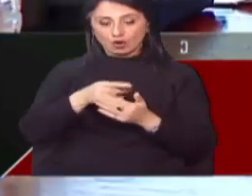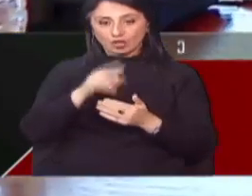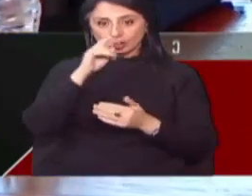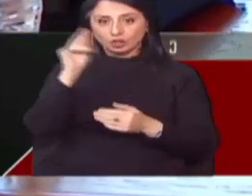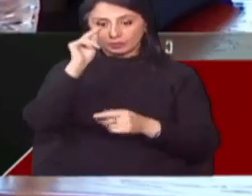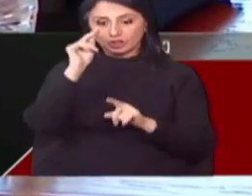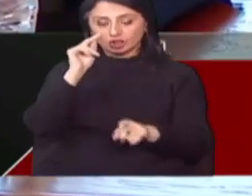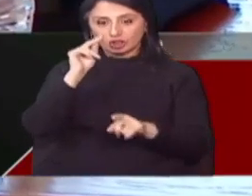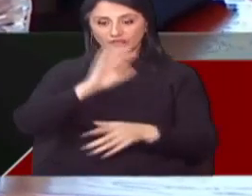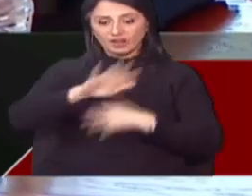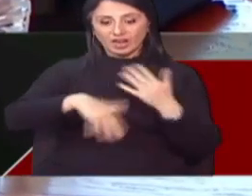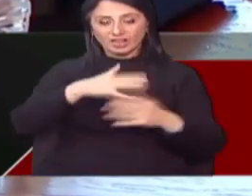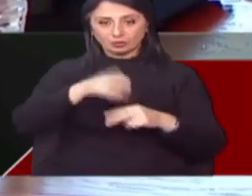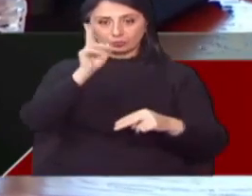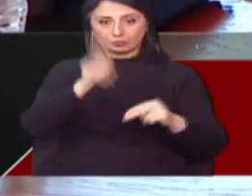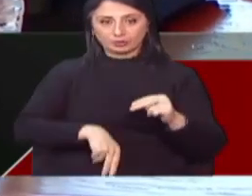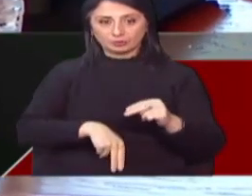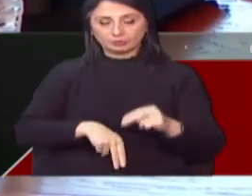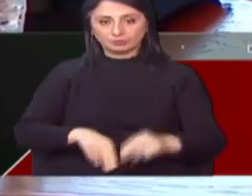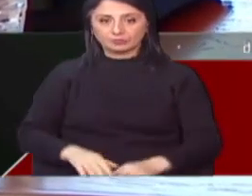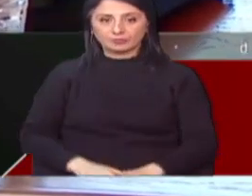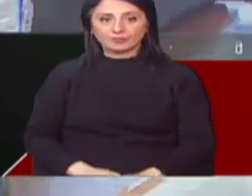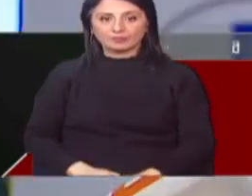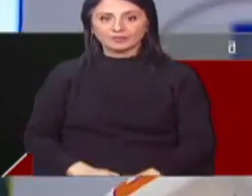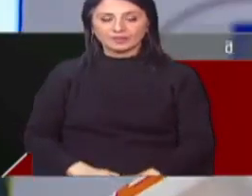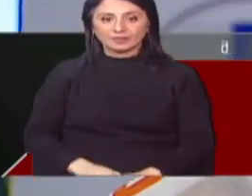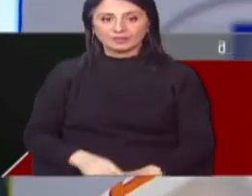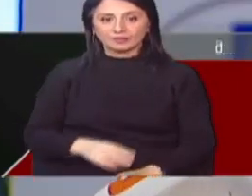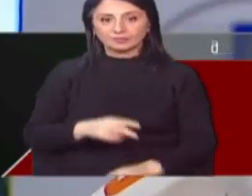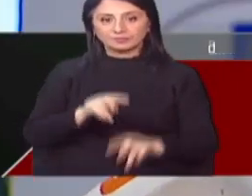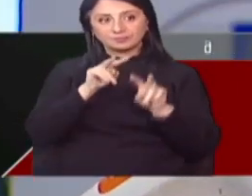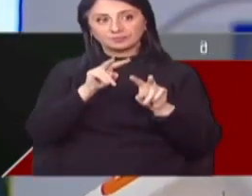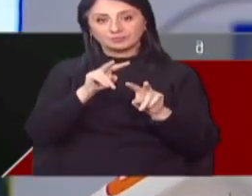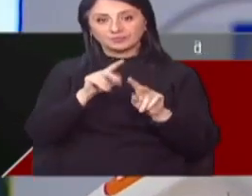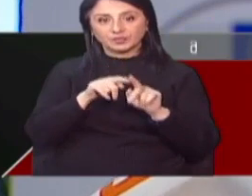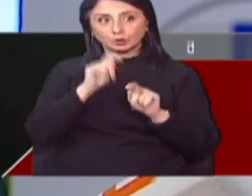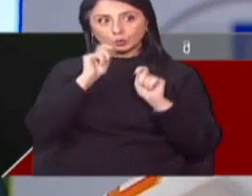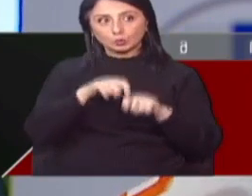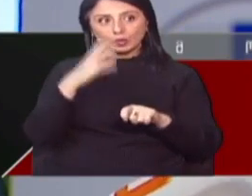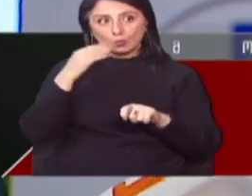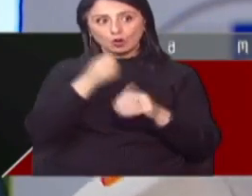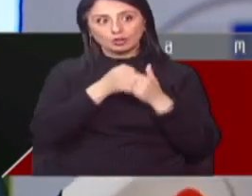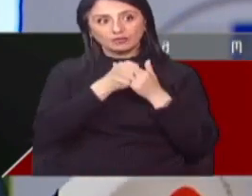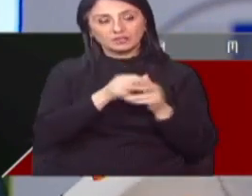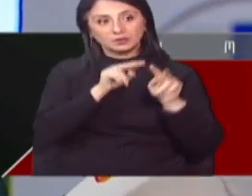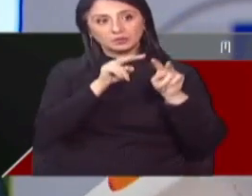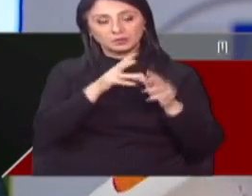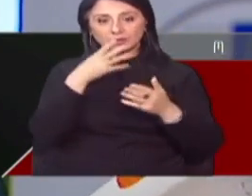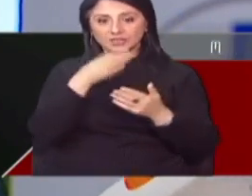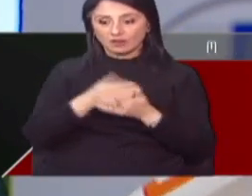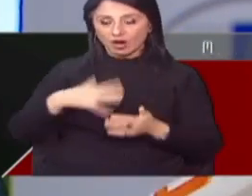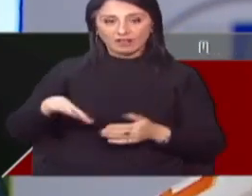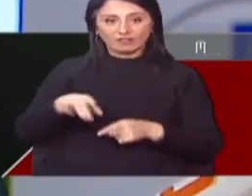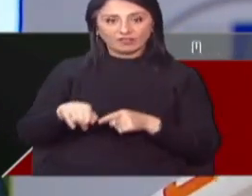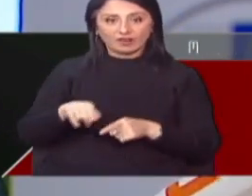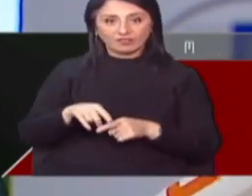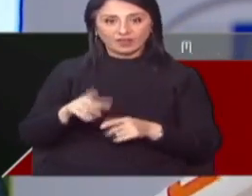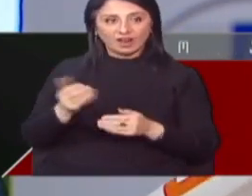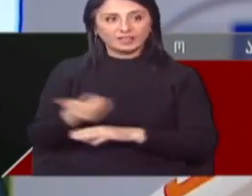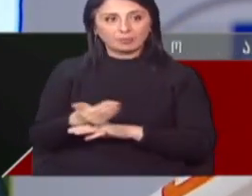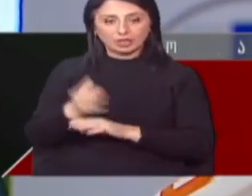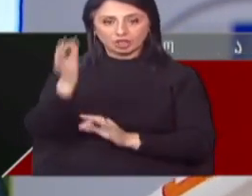და დესტრუქციულ ქმედებებზე უარი თქვან. Შეციცინებდნენ უკრაინის და მოლდოვის მიღწევებს და თავის ქვეყანას